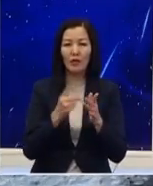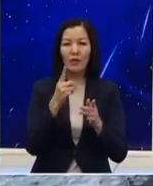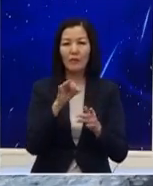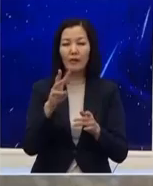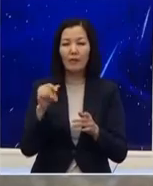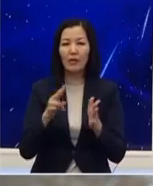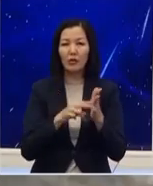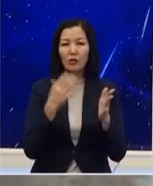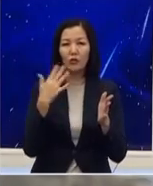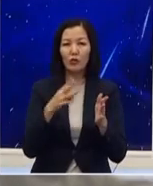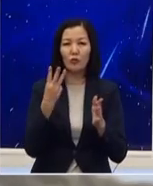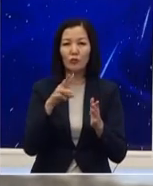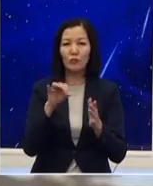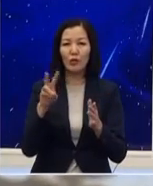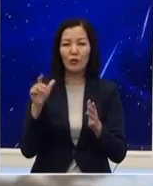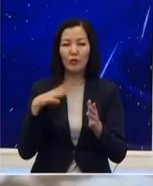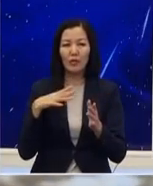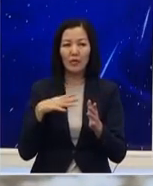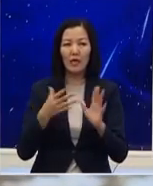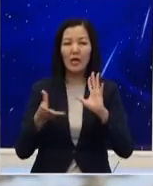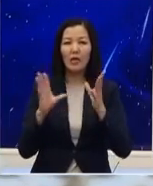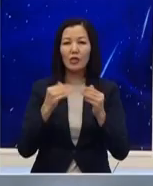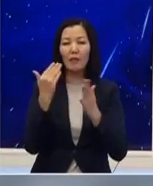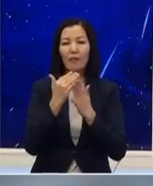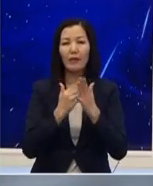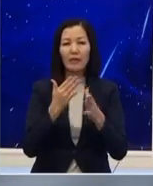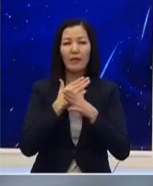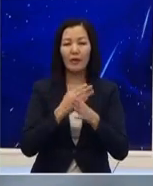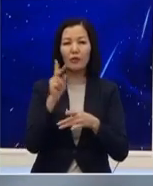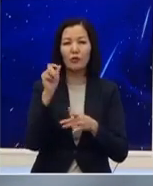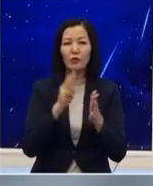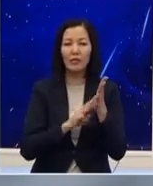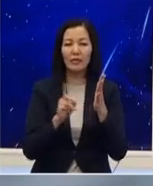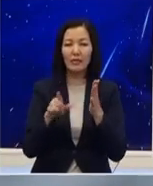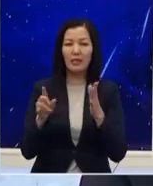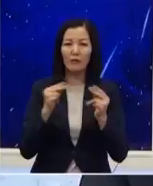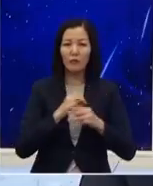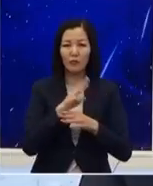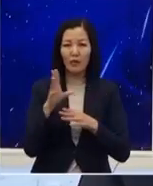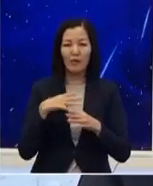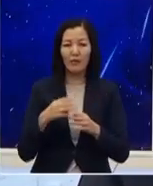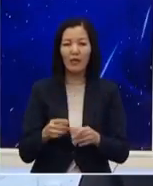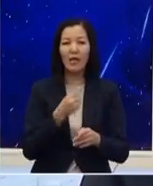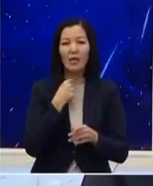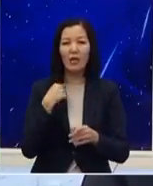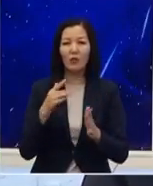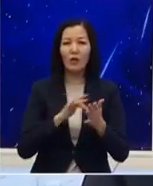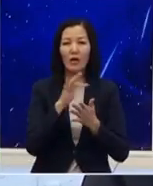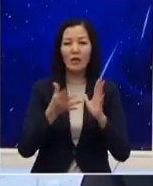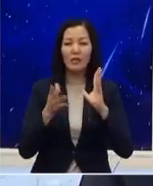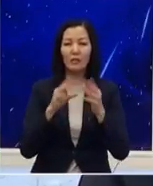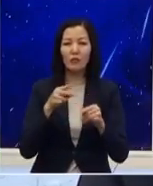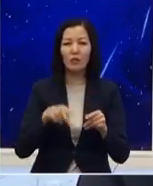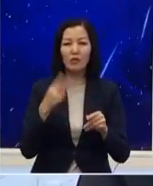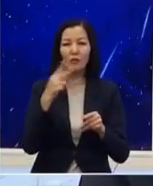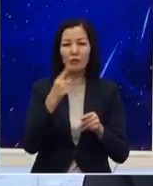1 миллиард 753 миллион теңге. Жалпы атаулы бағдарлама аясында 180 адам жұмыспен қамтылған. биыл Талдықорған қаласы бойынша 2020